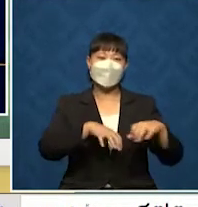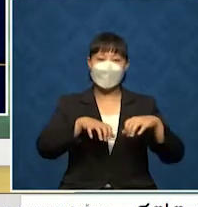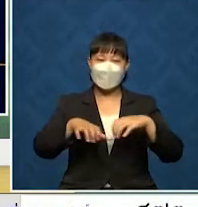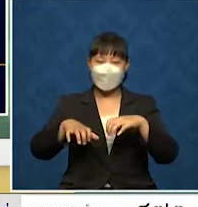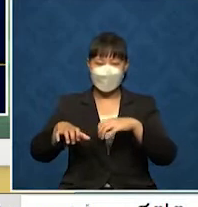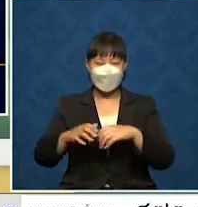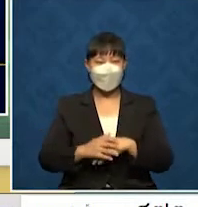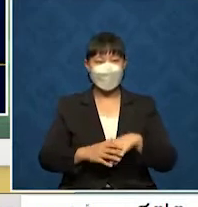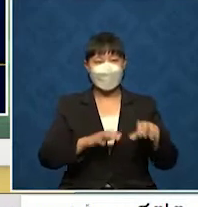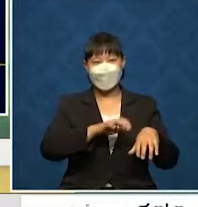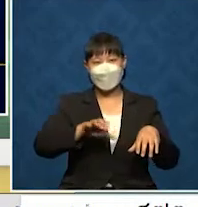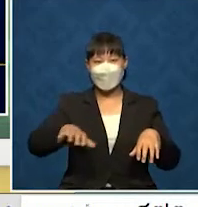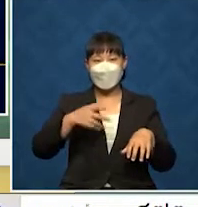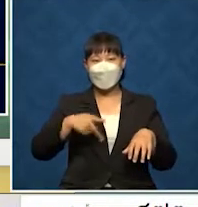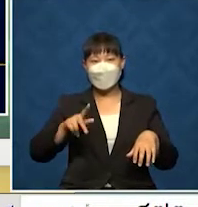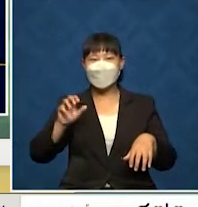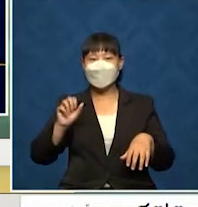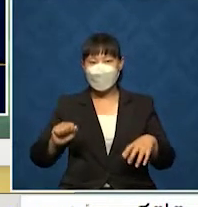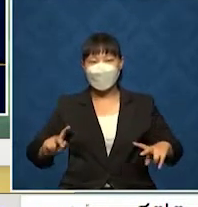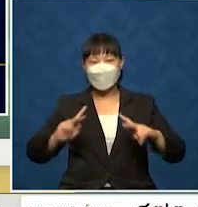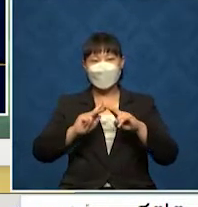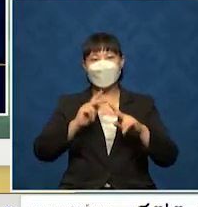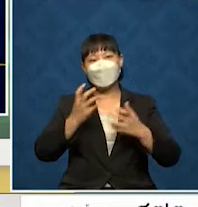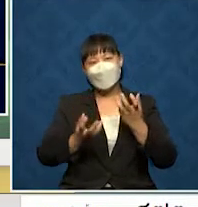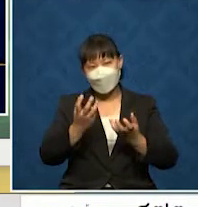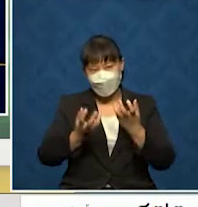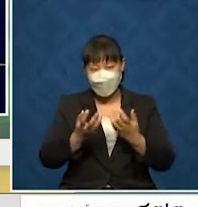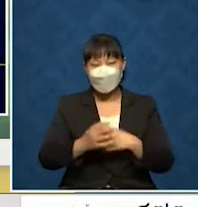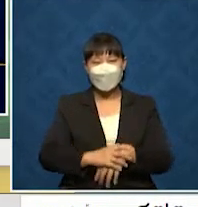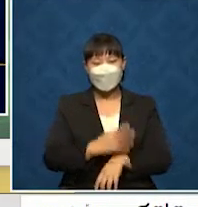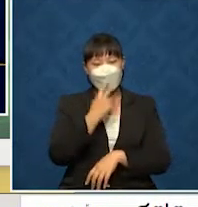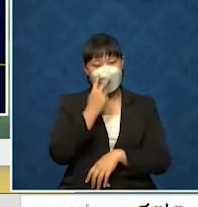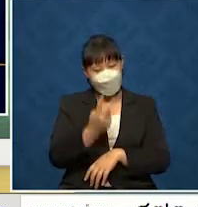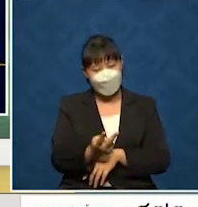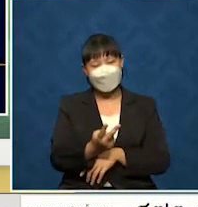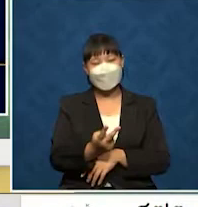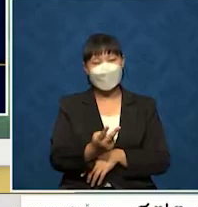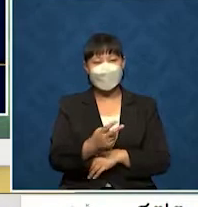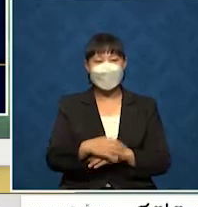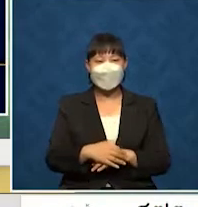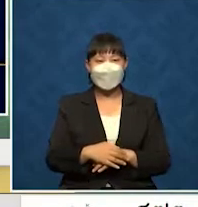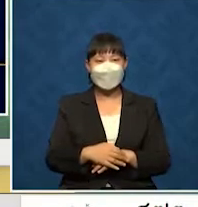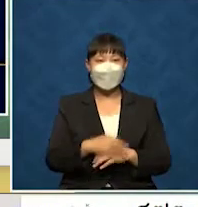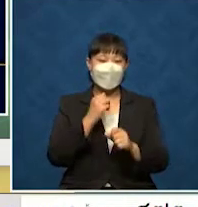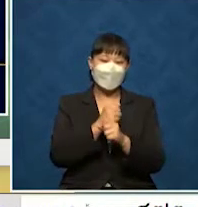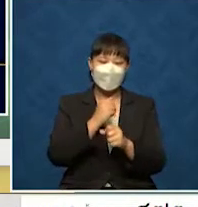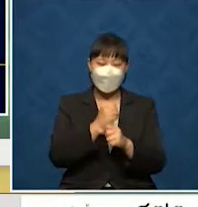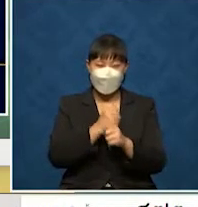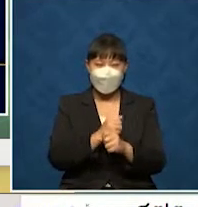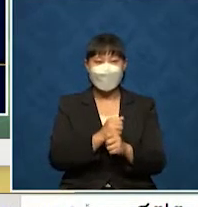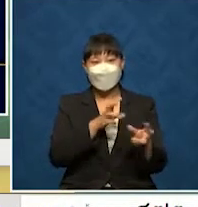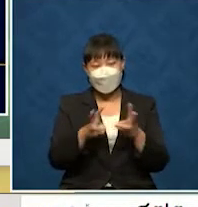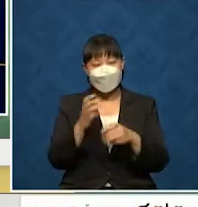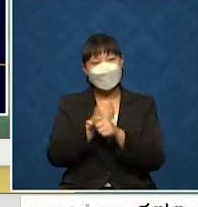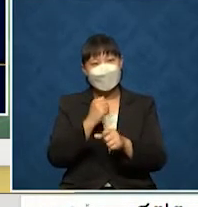น่วยงานของปปส.กระทรวงยุติธรรมก็มองเห็นว่าในแนวทางของการทำงานนั้นบ